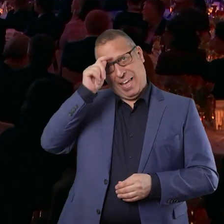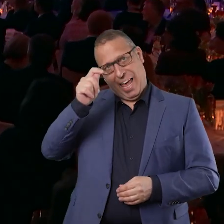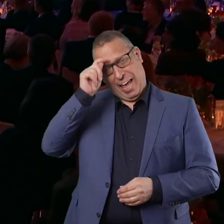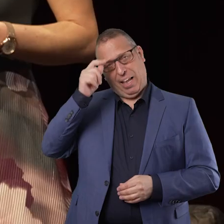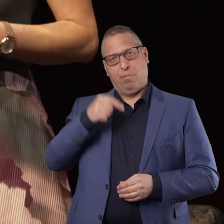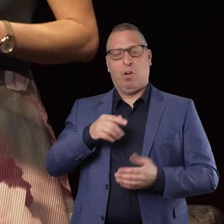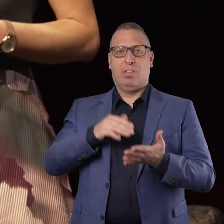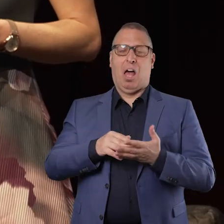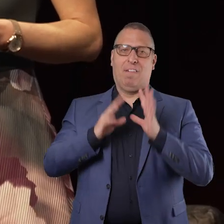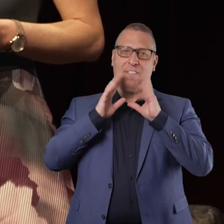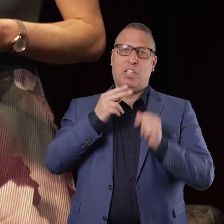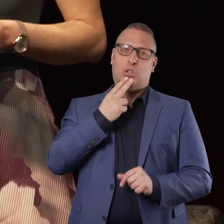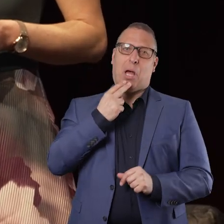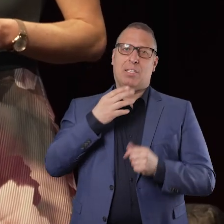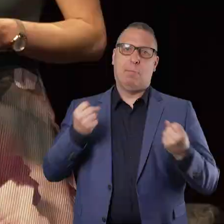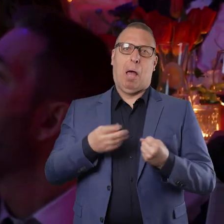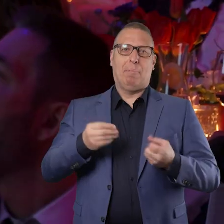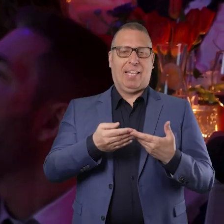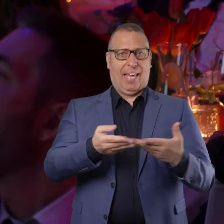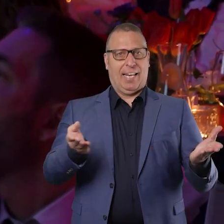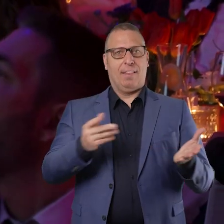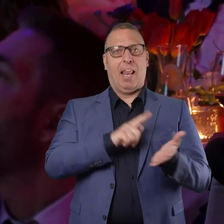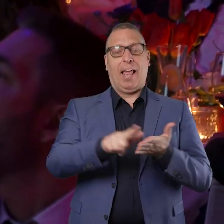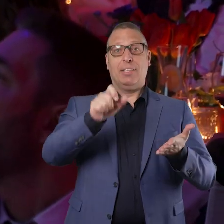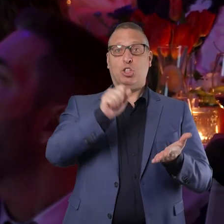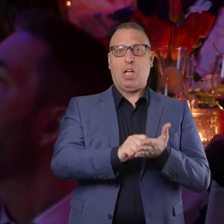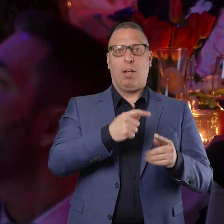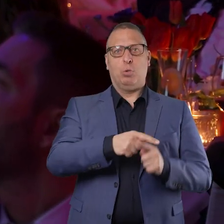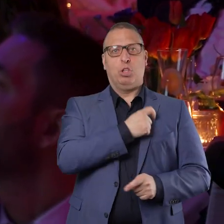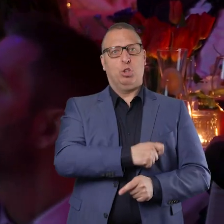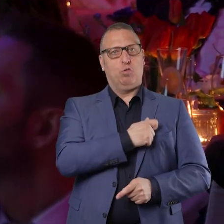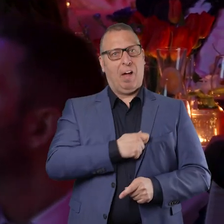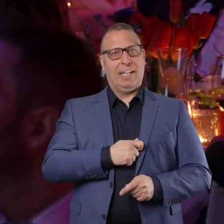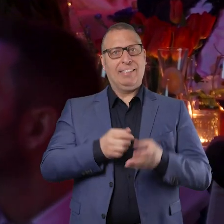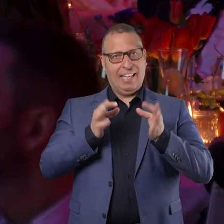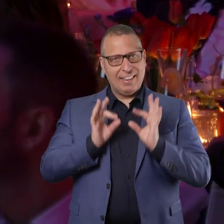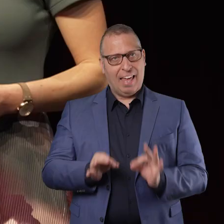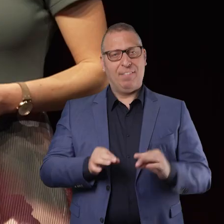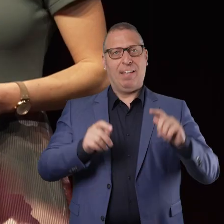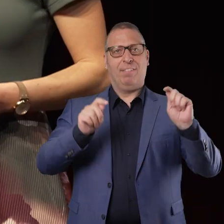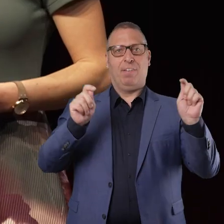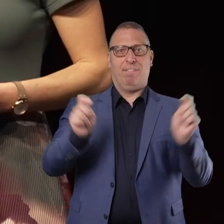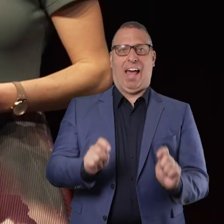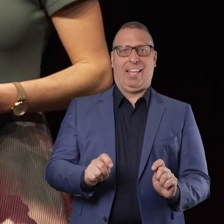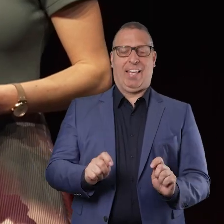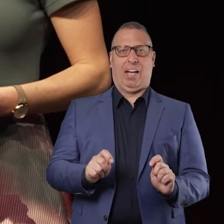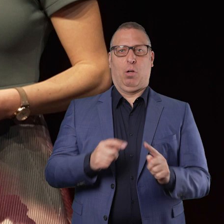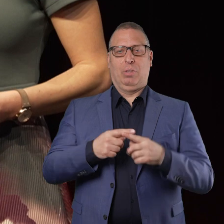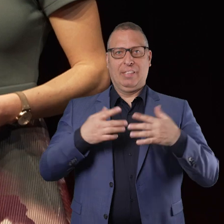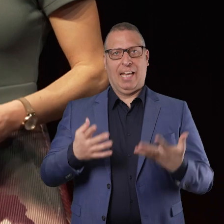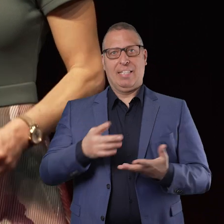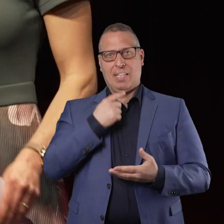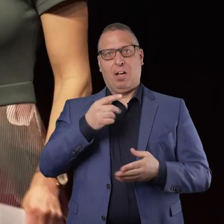wirklich eine Ehre. Es hat riesig Spass gemacht mit Ihnen allen. Liechtenstein und die Schweiz haben definitiv etwas zu